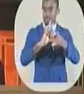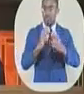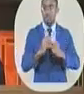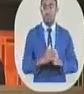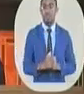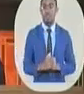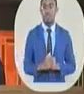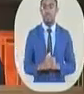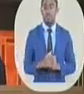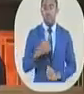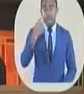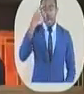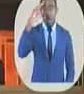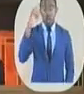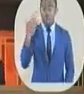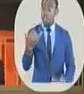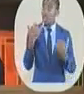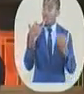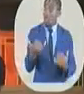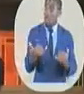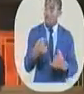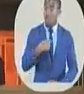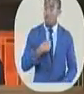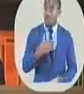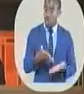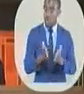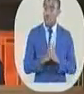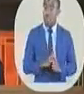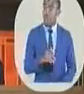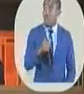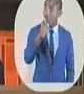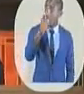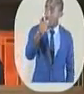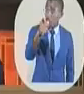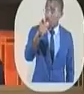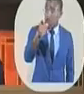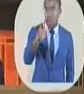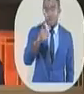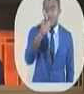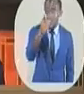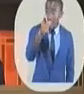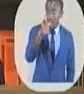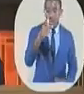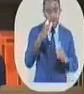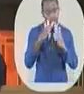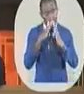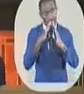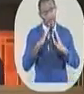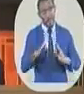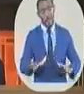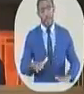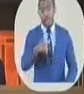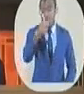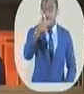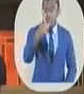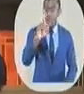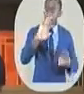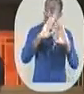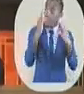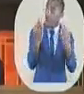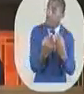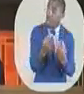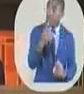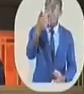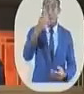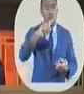En attendant, je vous demande à tous de prendre soin de vous, de vos proches,